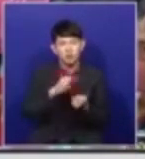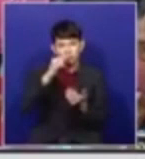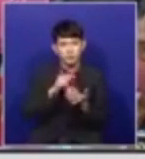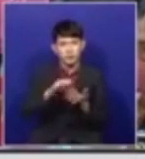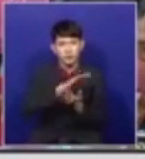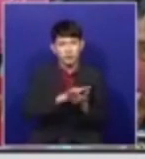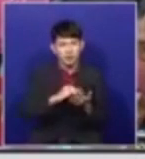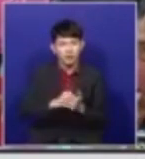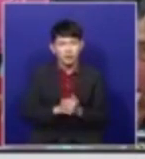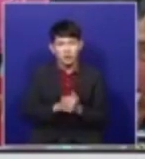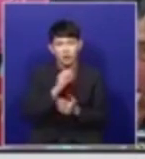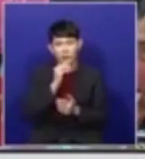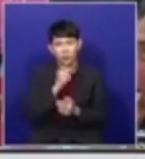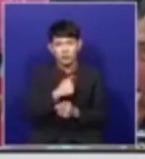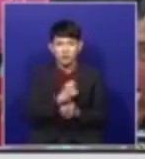นะครับพูดอะไรที่มันไม่ถูกใจท่านแน่นอนมันก็มีไม่ถูกใจเพราะท่านทำไม่ถูกใจผมชมได้ไง